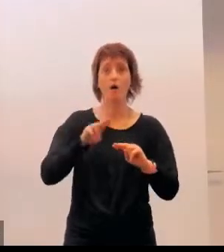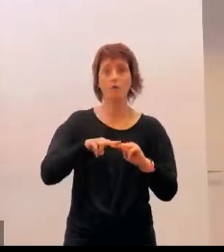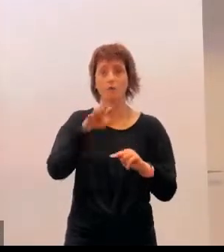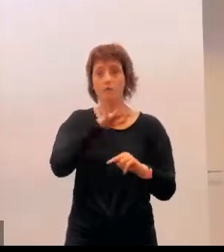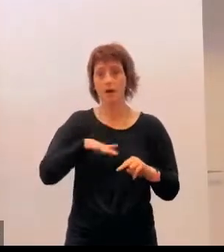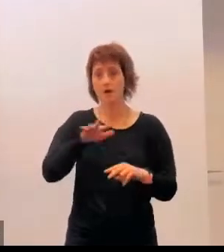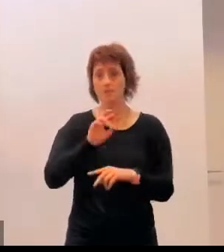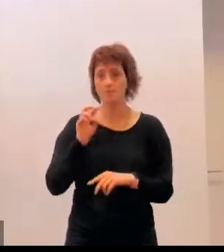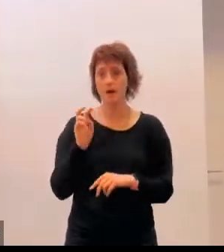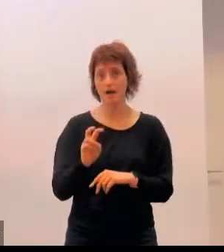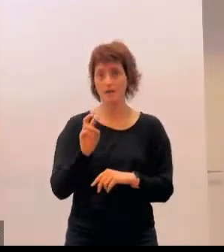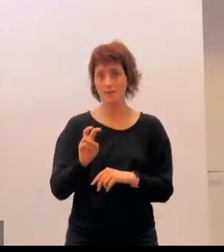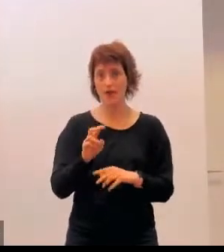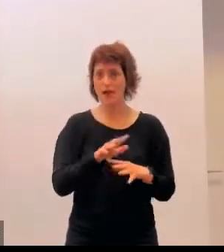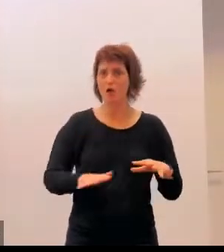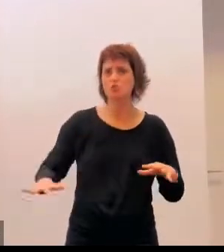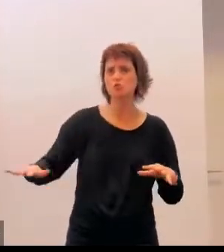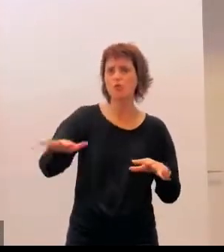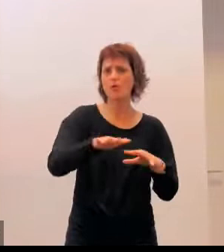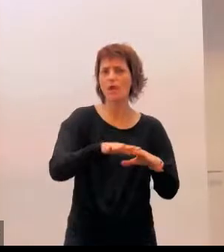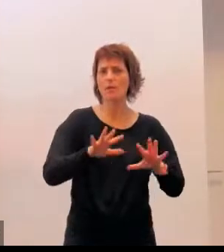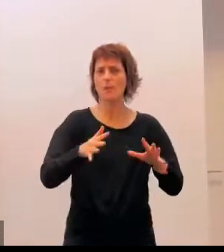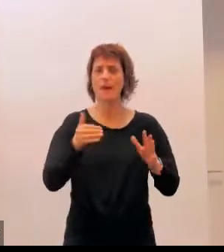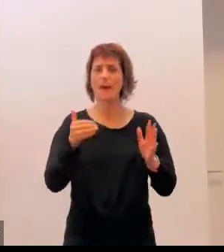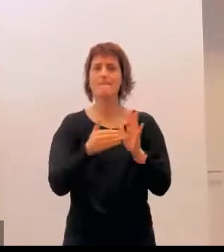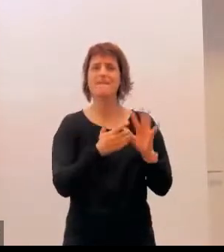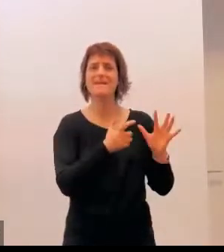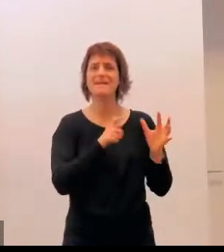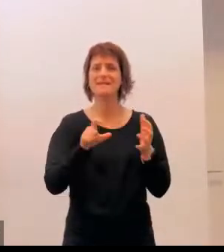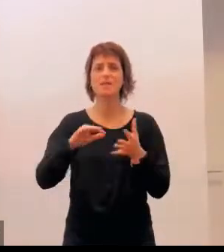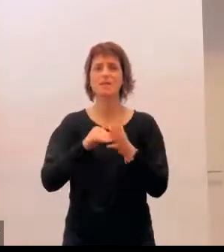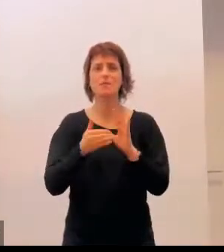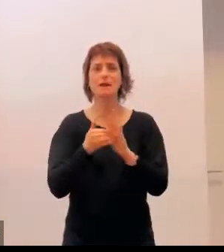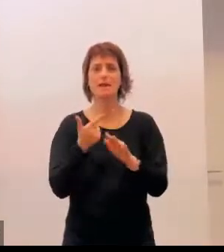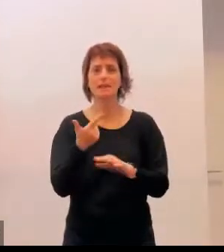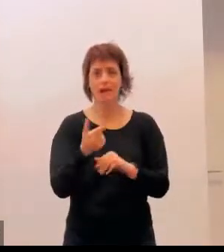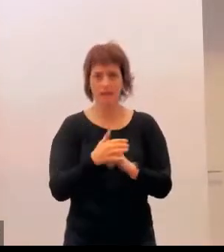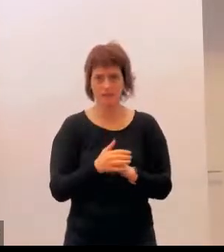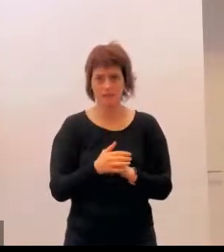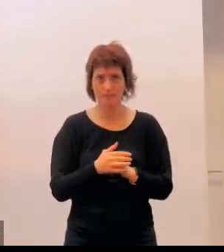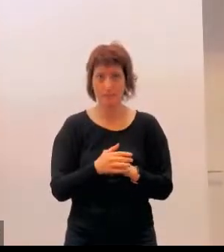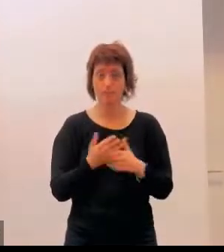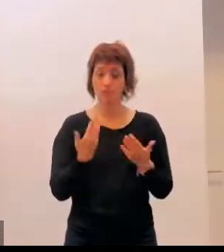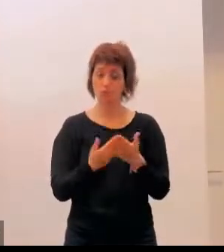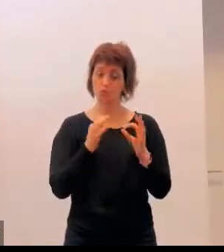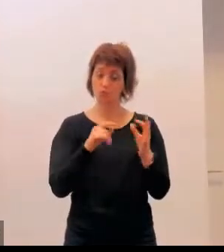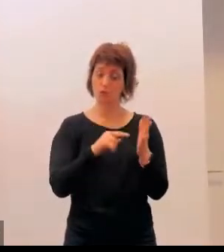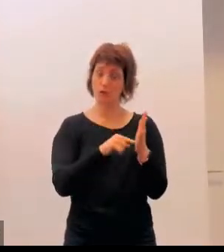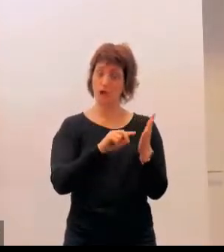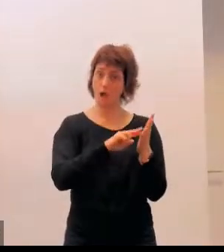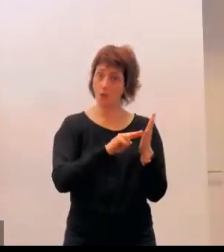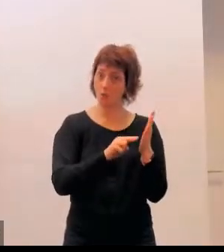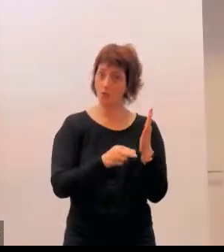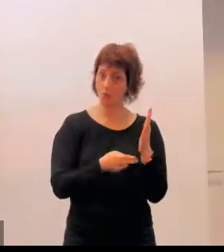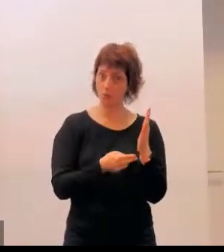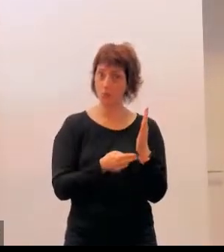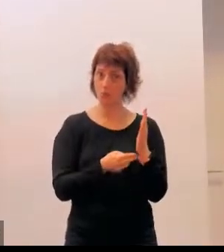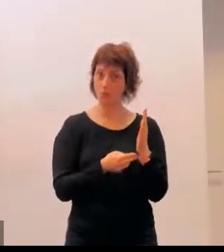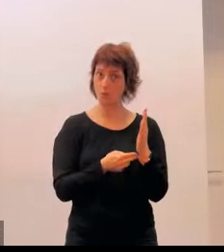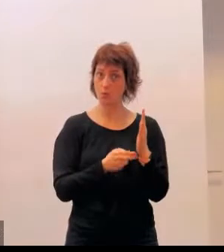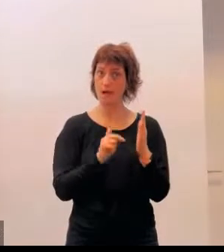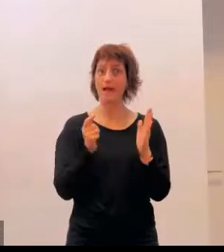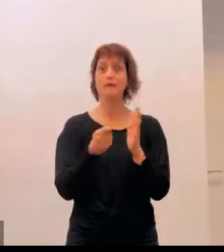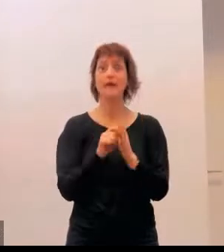espaces verts pour une surface d'environ 1 700 m². Et la présente convention prendra effet